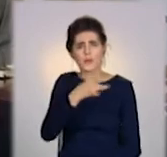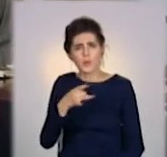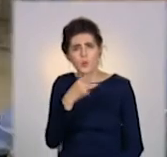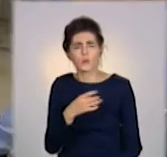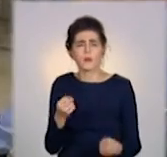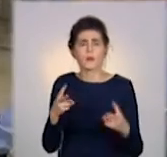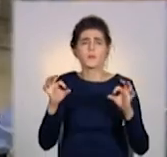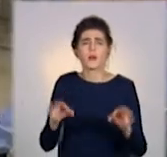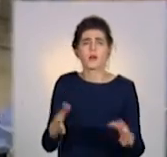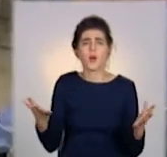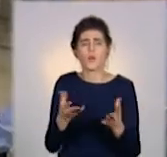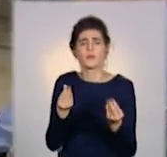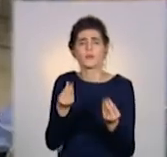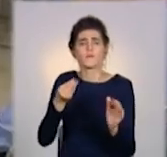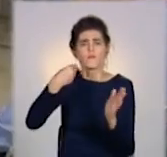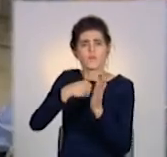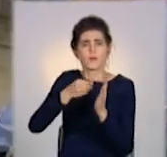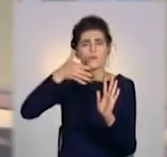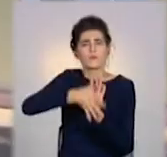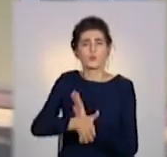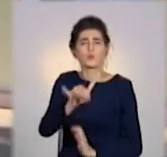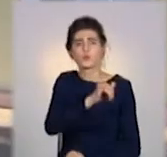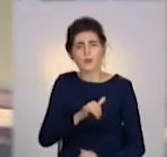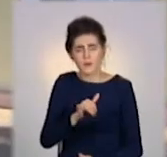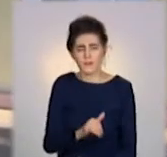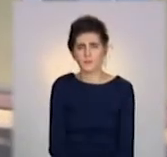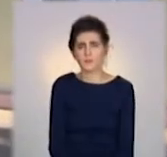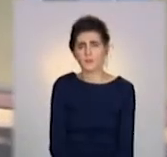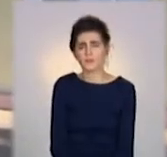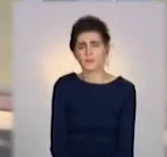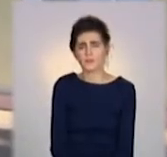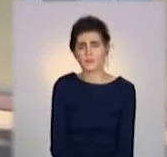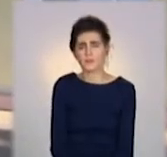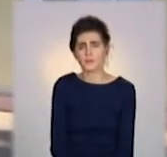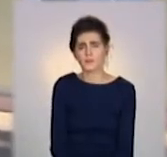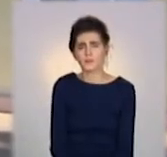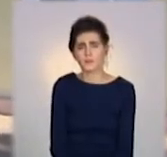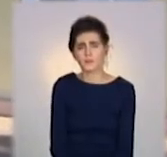надходять закордонні інвестиції. Олександр Котельников, Максим Запорожець, телеканал «Донбас».